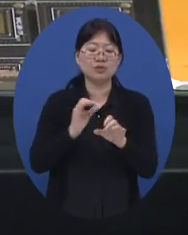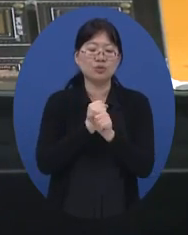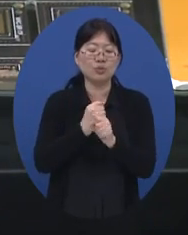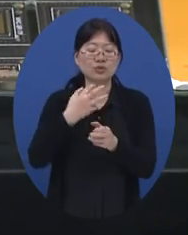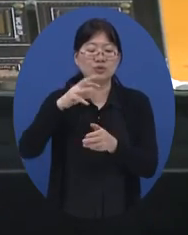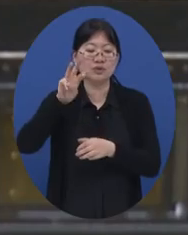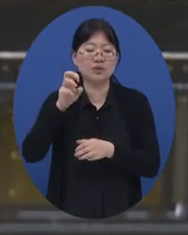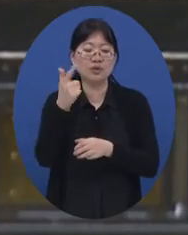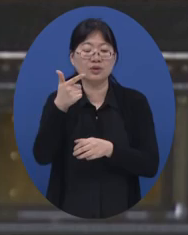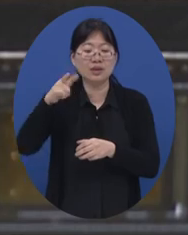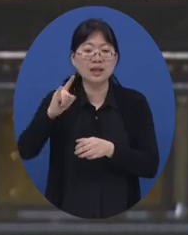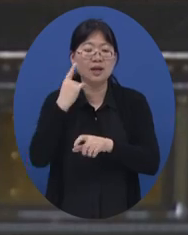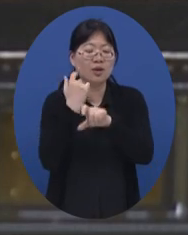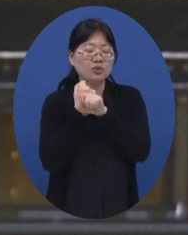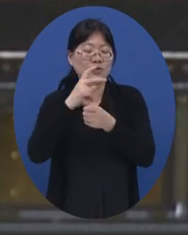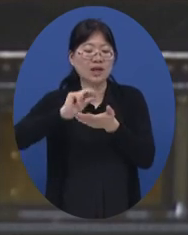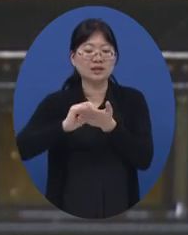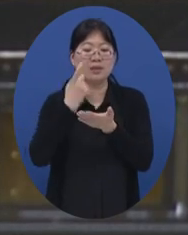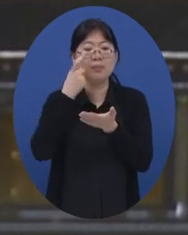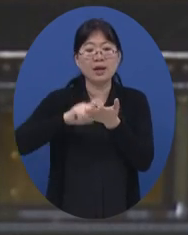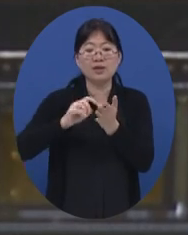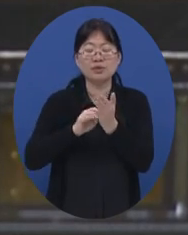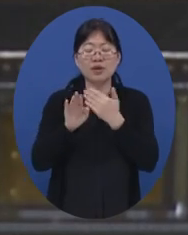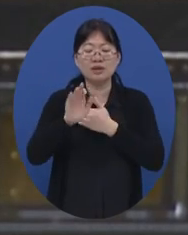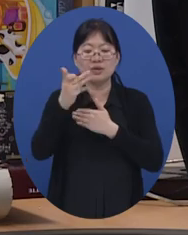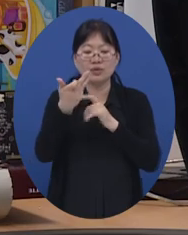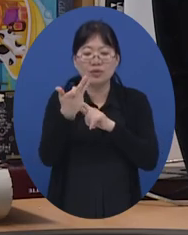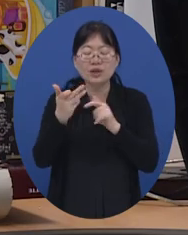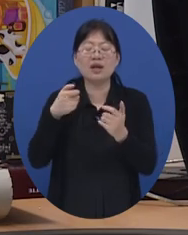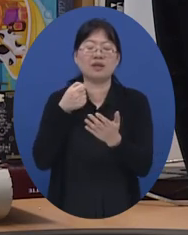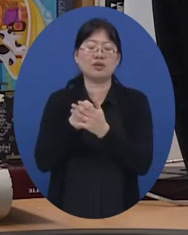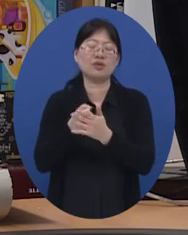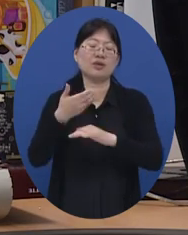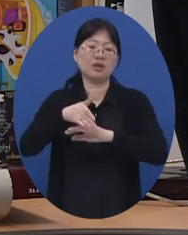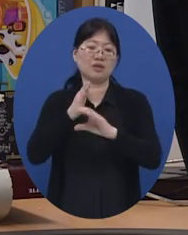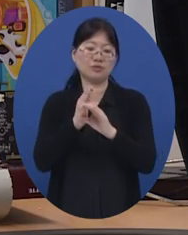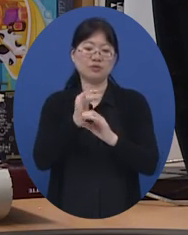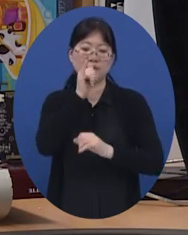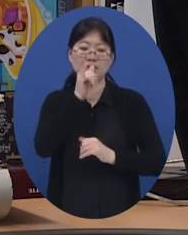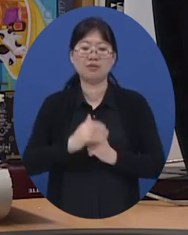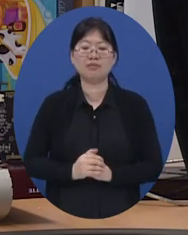총 36개 연구 과제를 발굴한 뒤 18개 과제를 선정할 계획입니다.